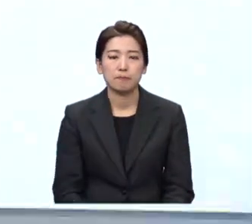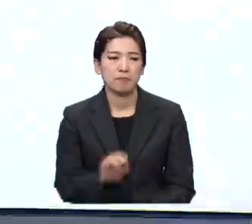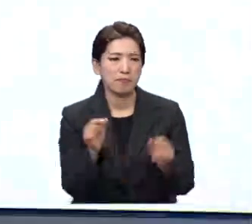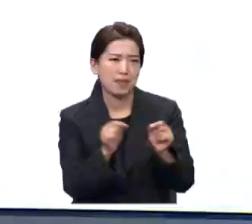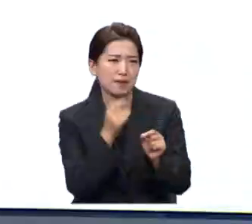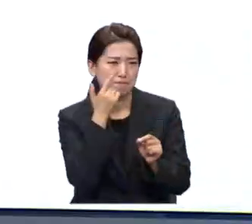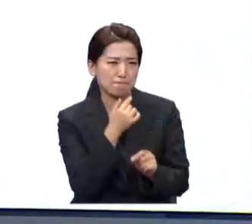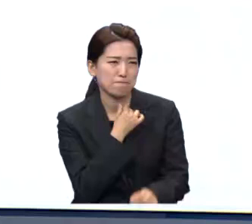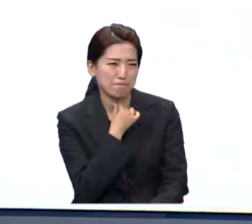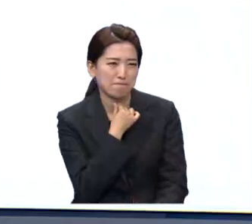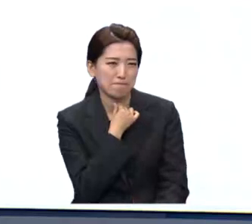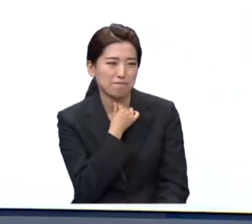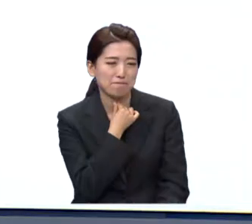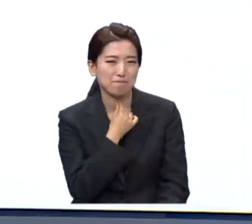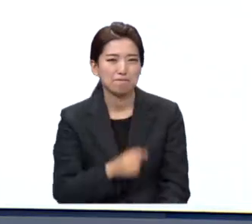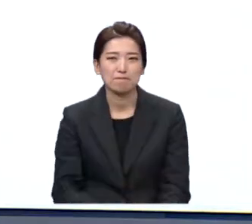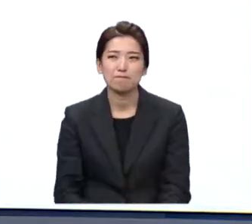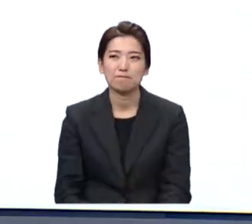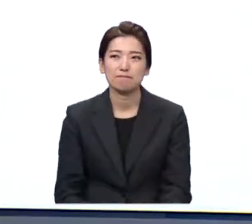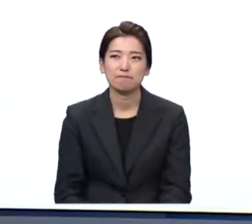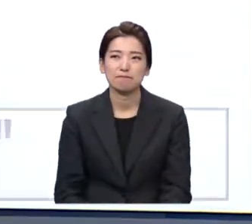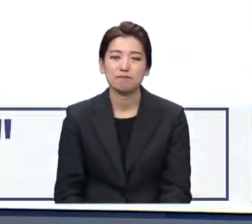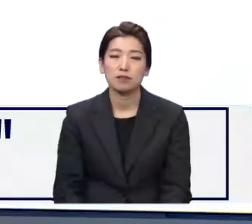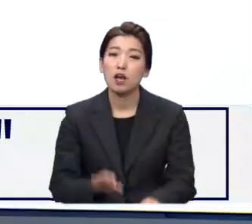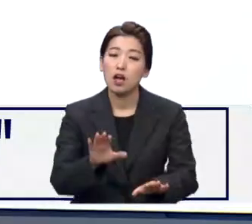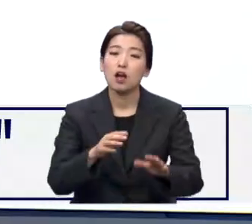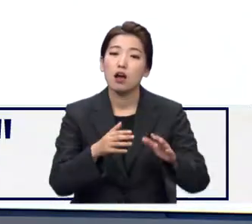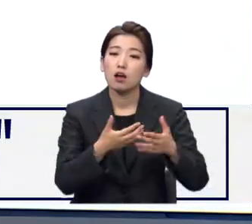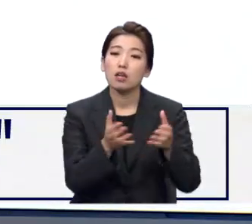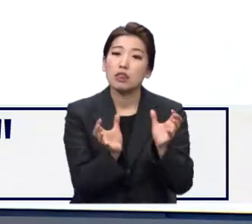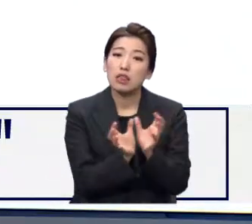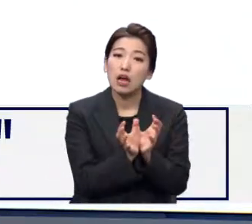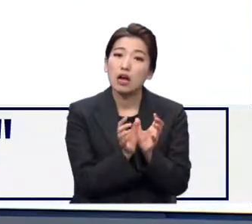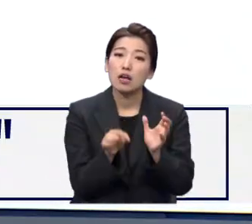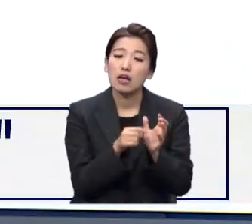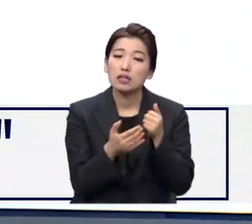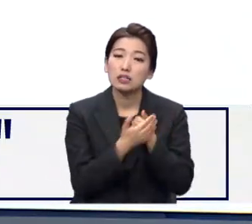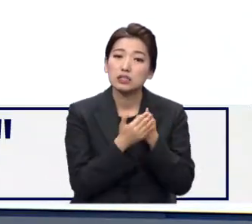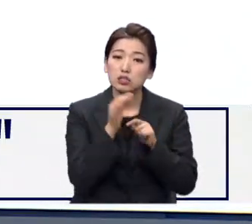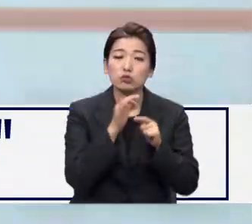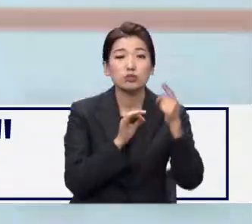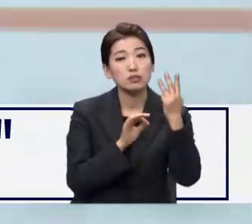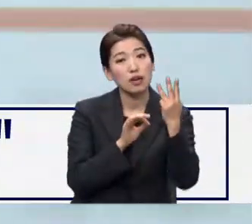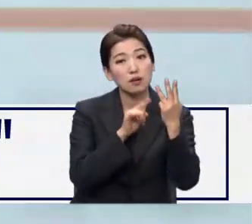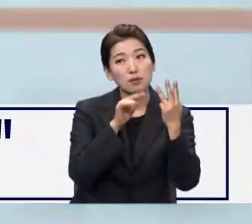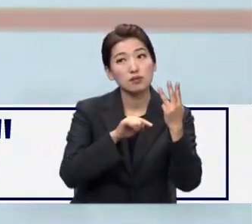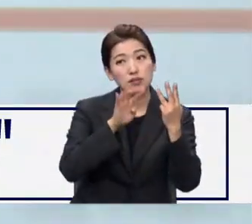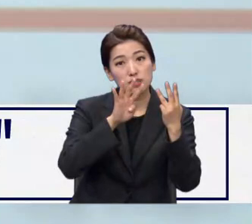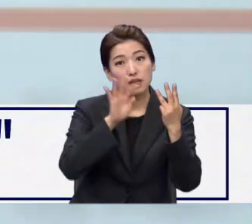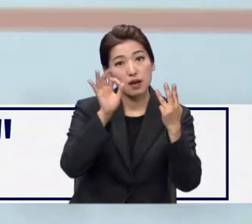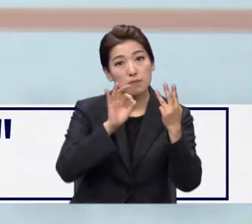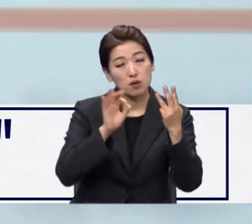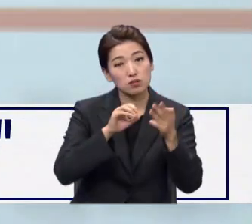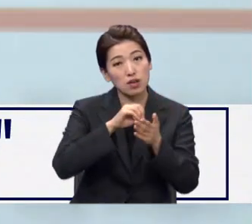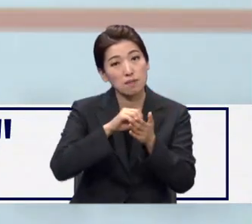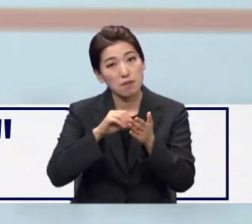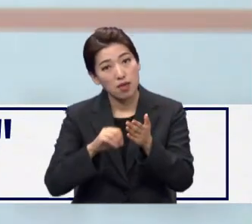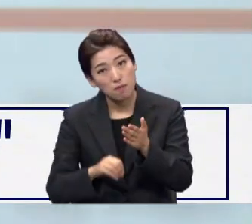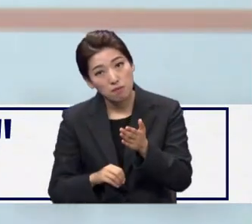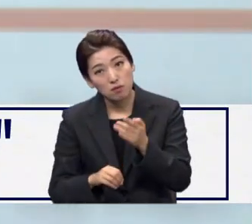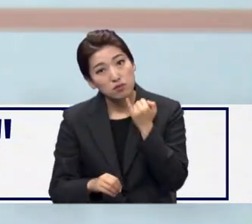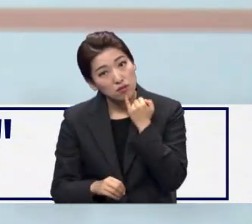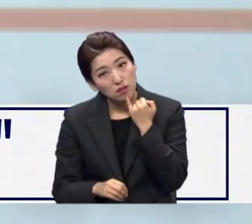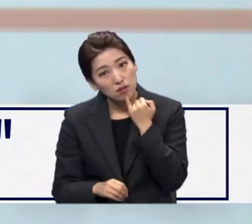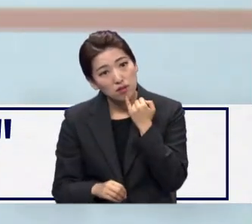3에서 4 포인트가 적은 건가라는 생각도 들거든요 플러스 될 거라고 봅니다 장기적으로 나가면